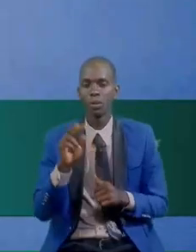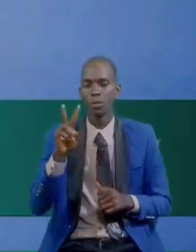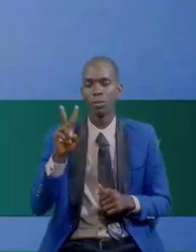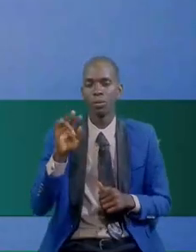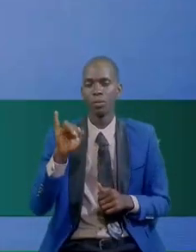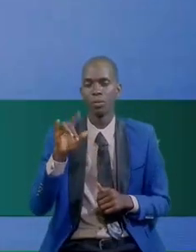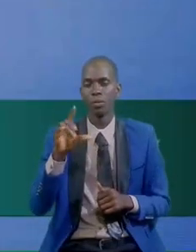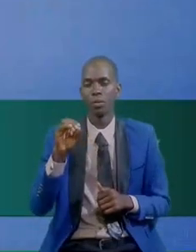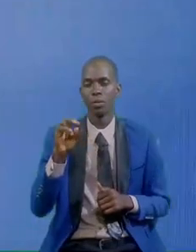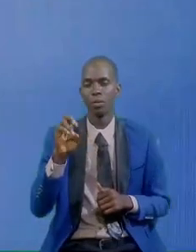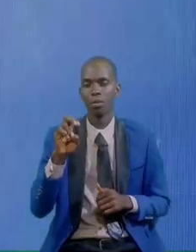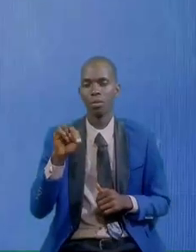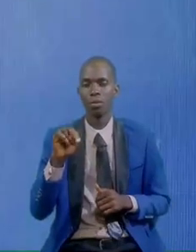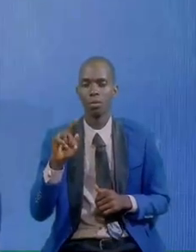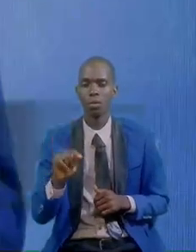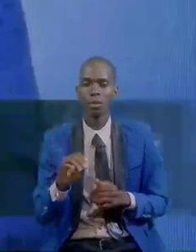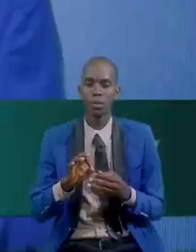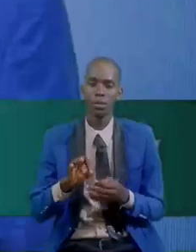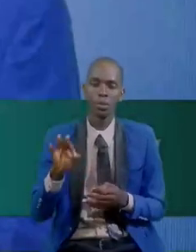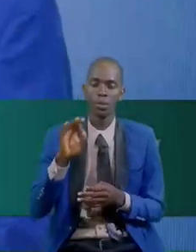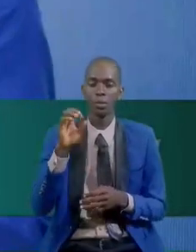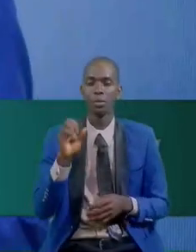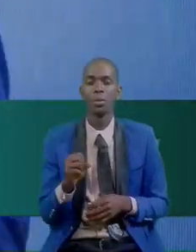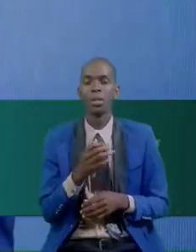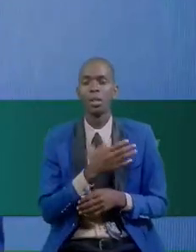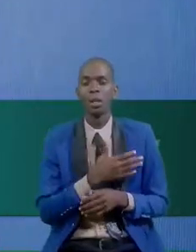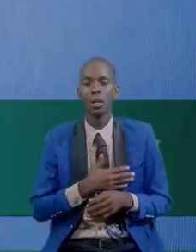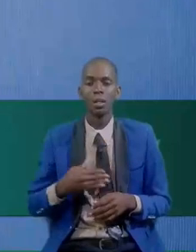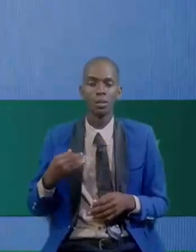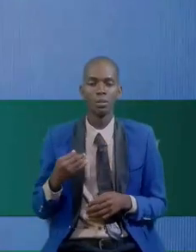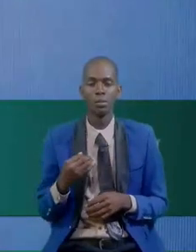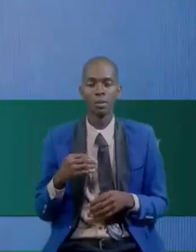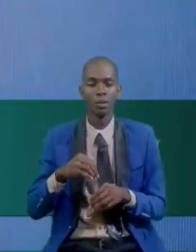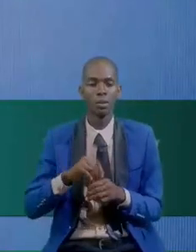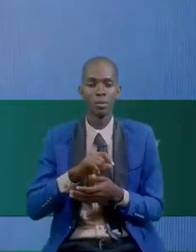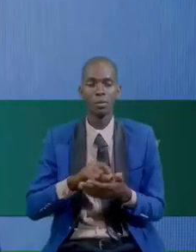1 Roi 18, toujours verset 25. Élie dit aux prophètes de Baal,